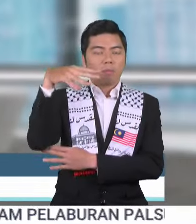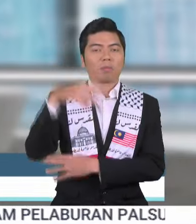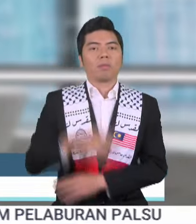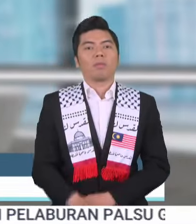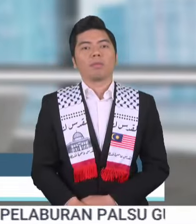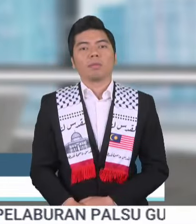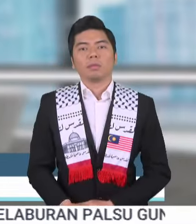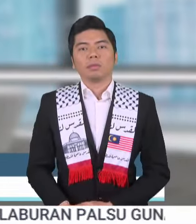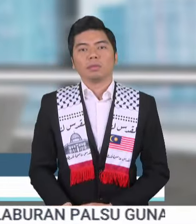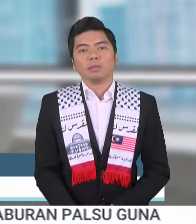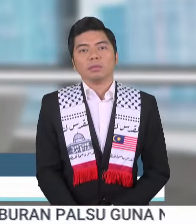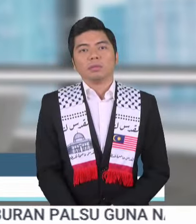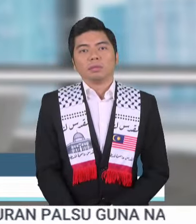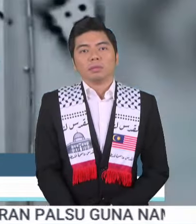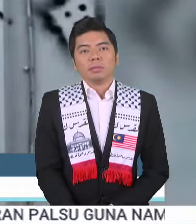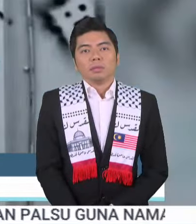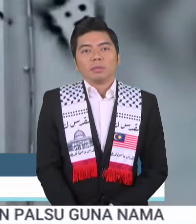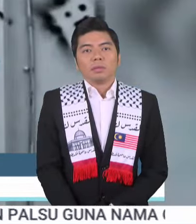Raya